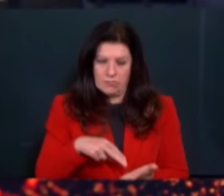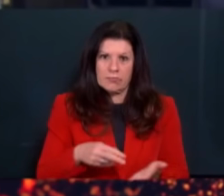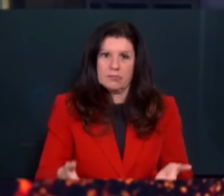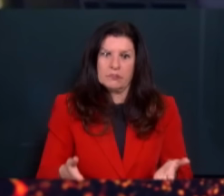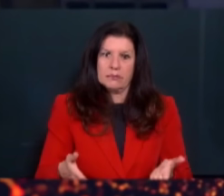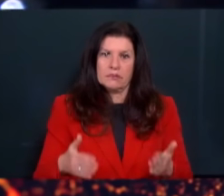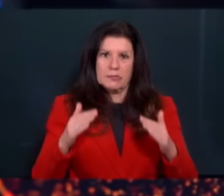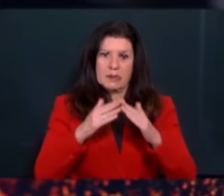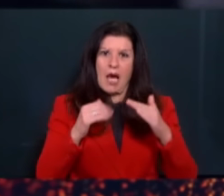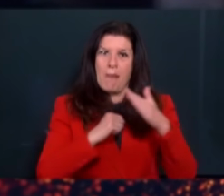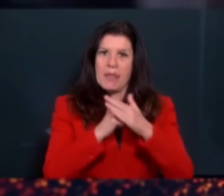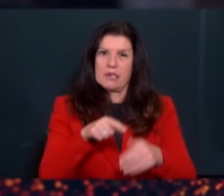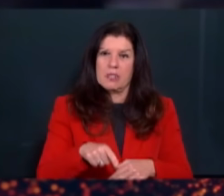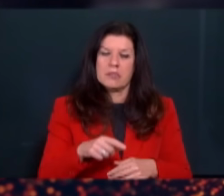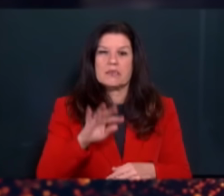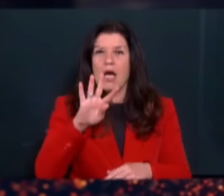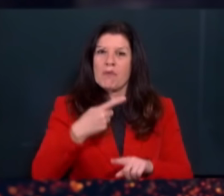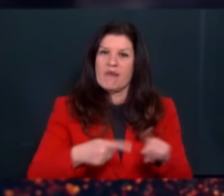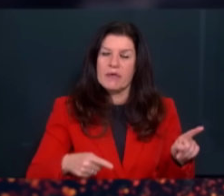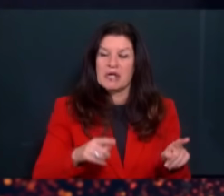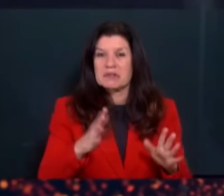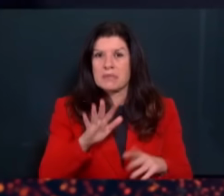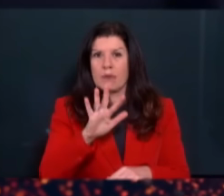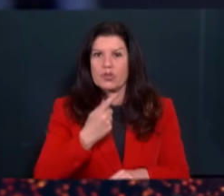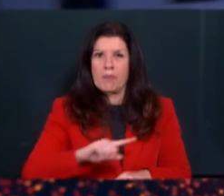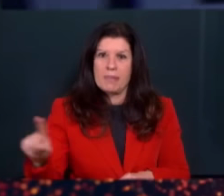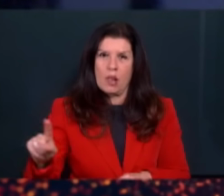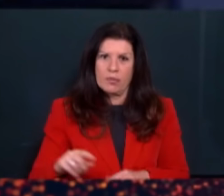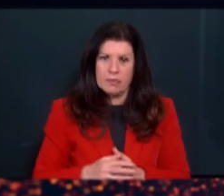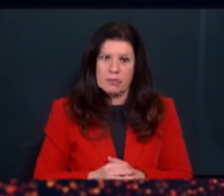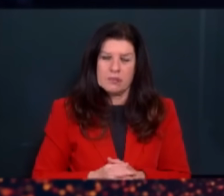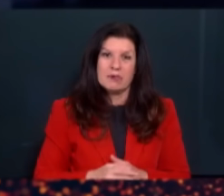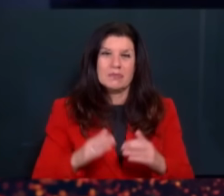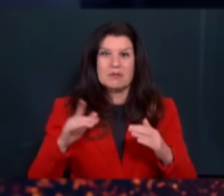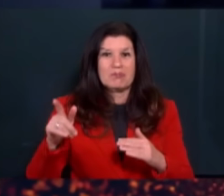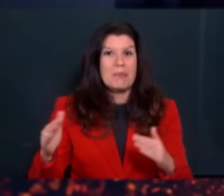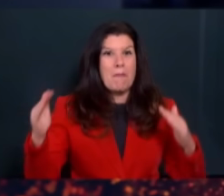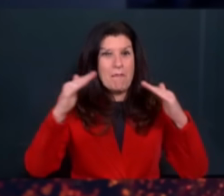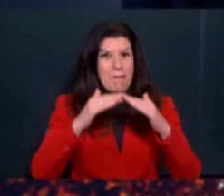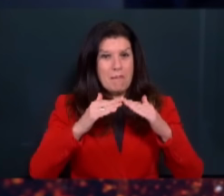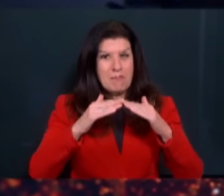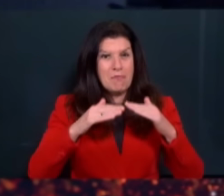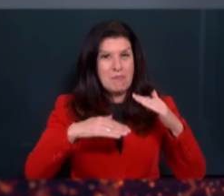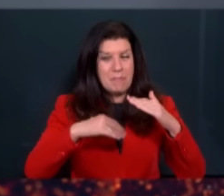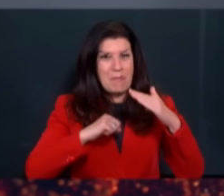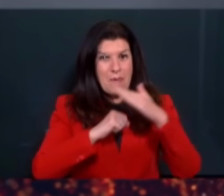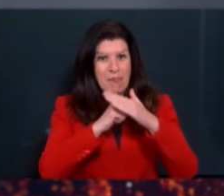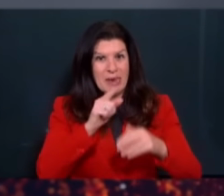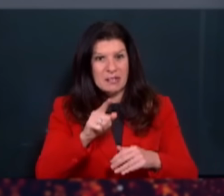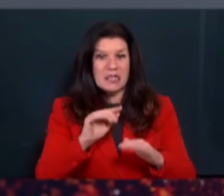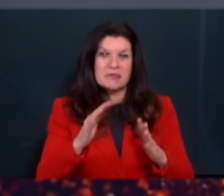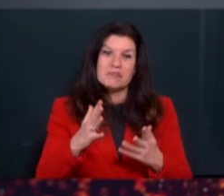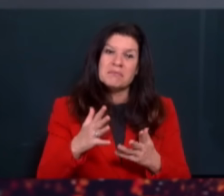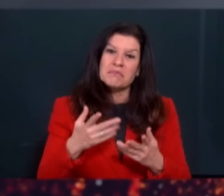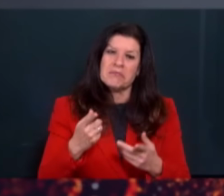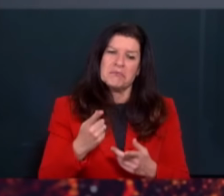הזה ברחוב הקונגרס? בין 4.5 ל-5 מיליון שקל. וואו. פנטאוס פה יוזכר היום ב-10,000 שקל עד 12,000 שקל לחודש, תלוי